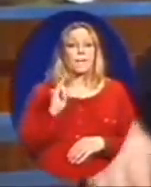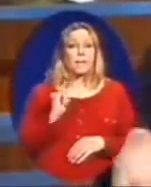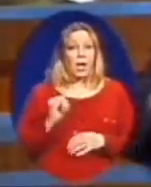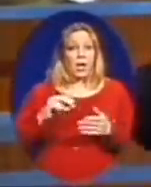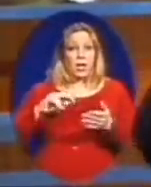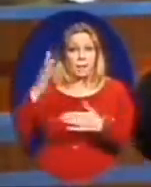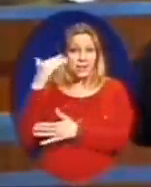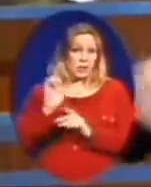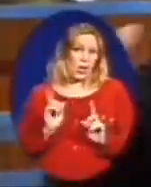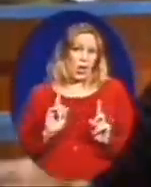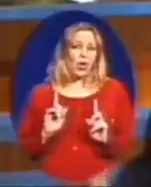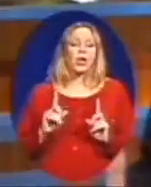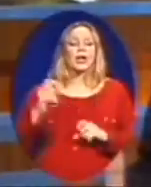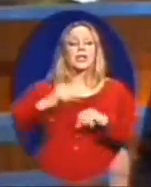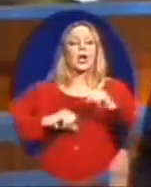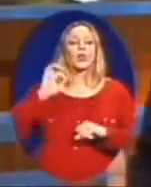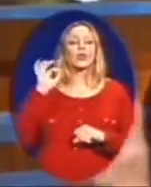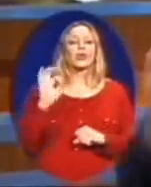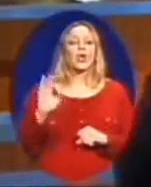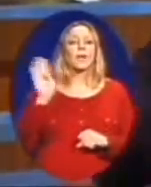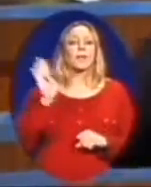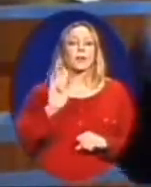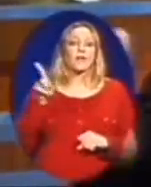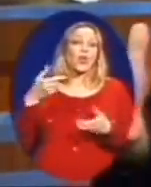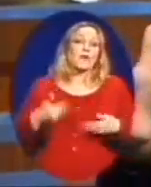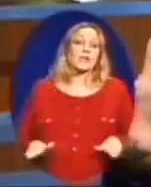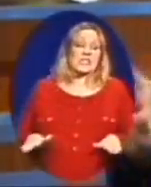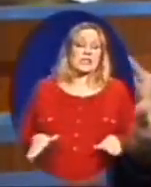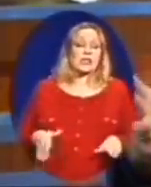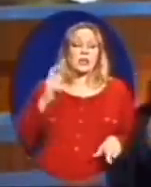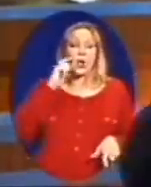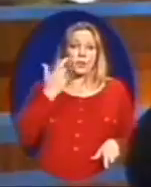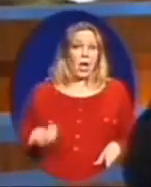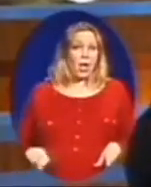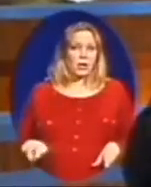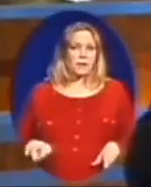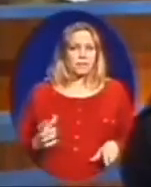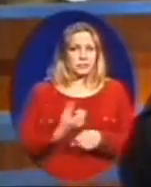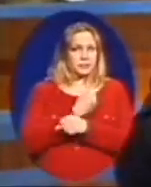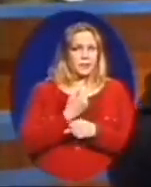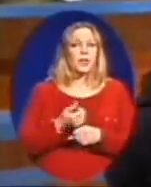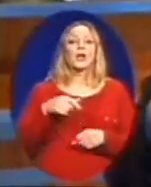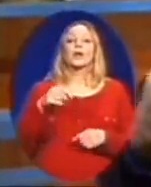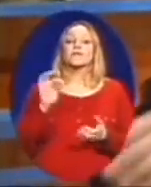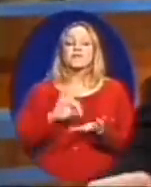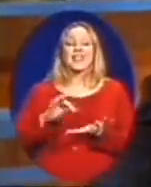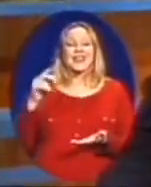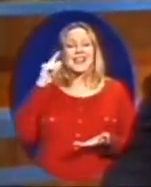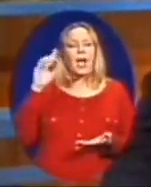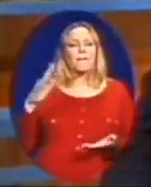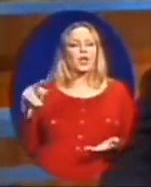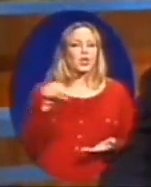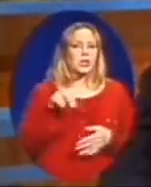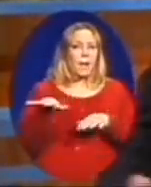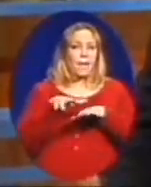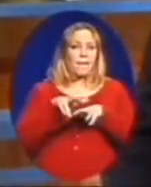במערכת הבחירות, ובסופו של דבר אז הוא הפסיד לאהוד ברק. אז אנחנו עוד לא יודעים על מה נושא מערכת הבחירות. ברגע שנדע מה נושא מערכת הבחירות, זה יאמר הרבה מאוד